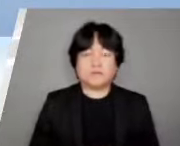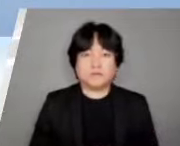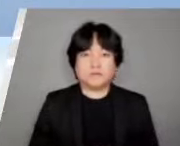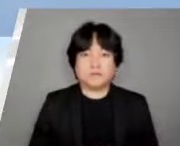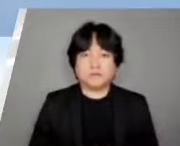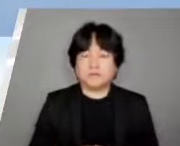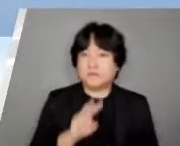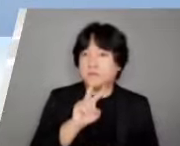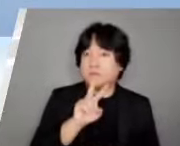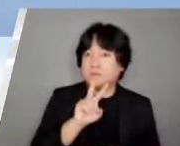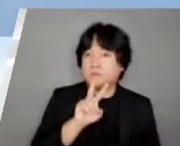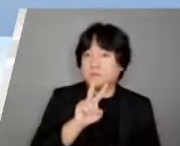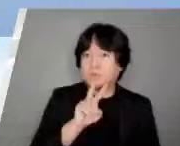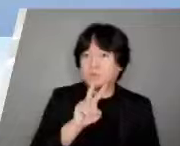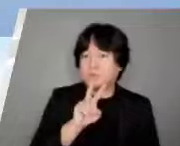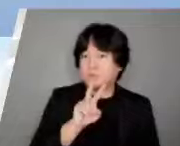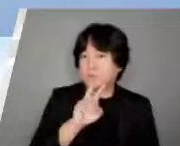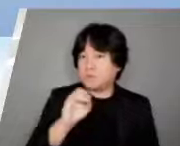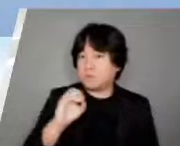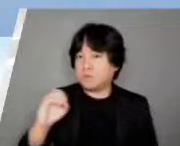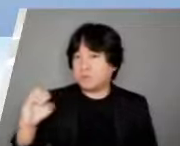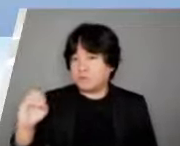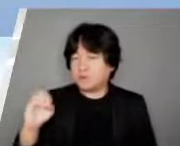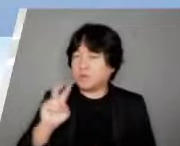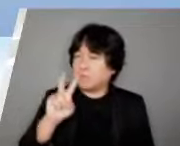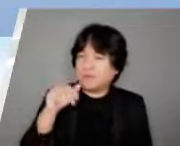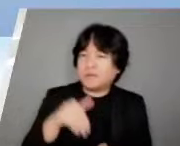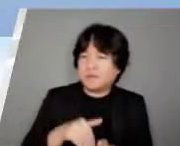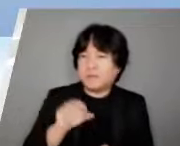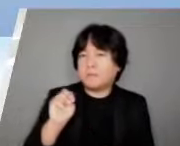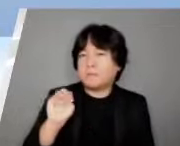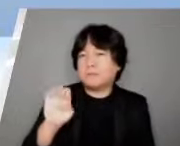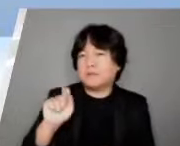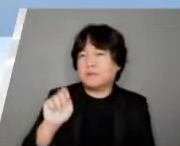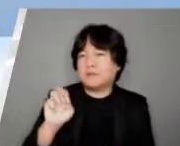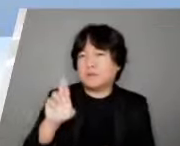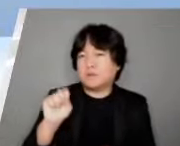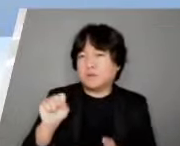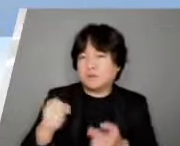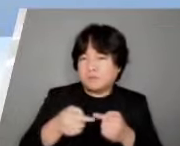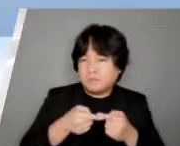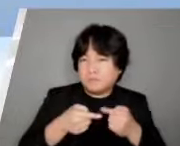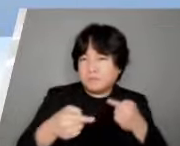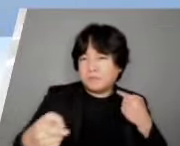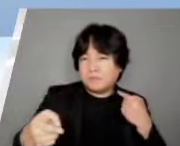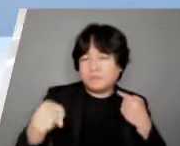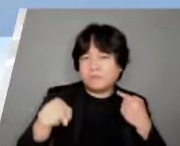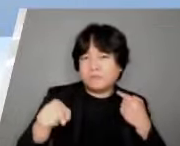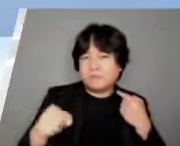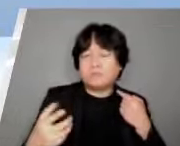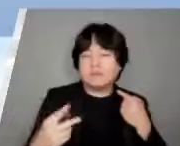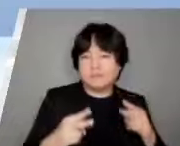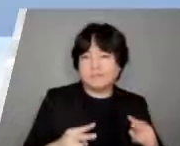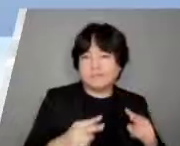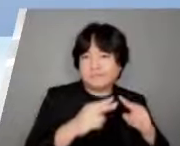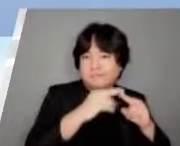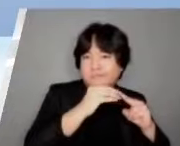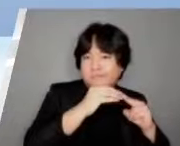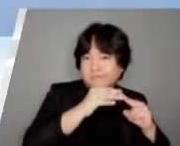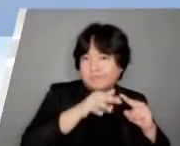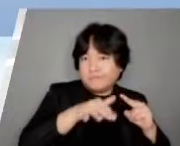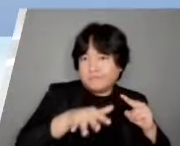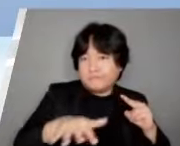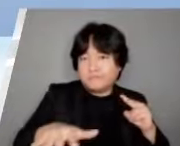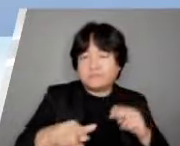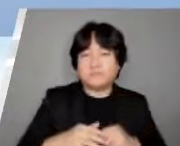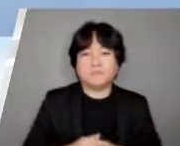metung height Nal ng steaming blom na nanggagaling sa Taal mm Ano po ibig sabihin